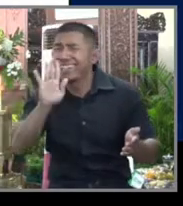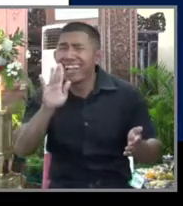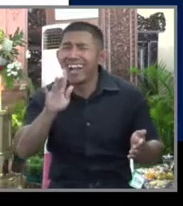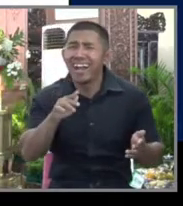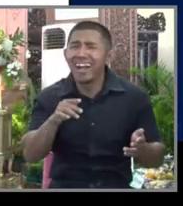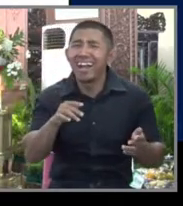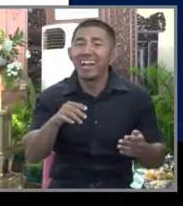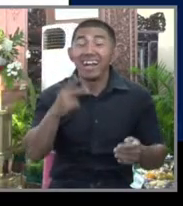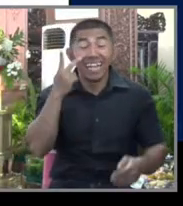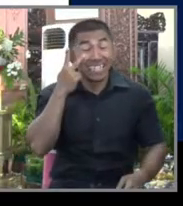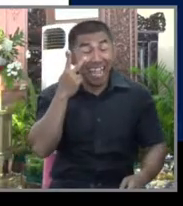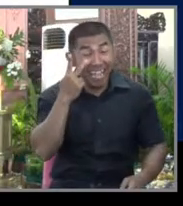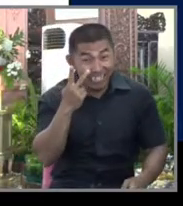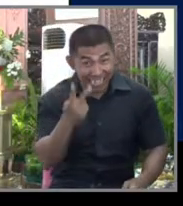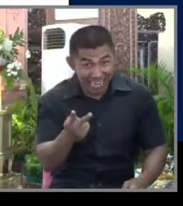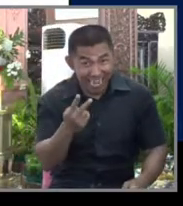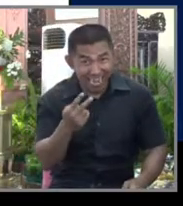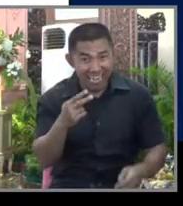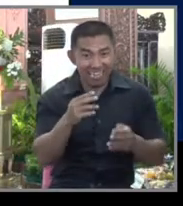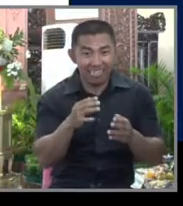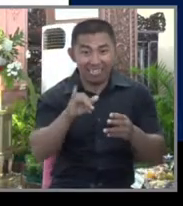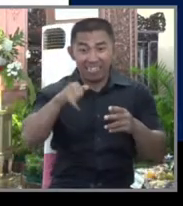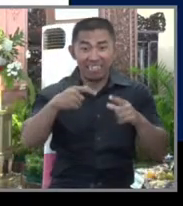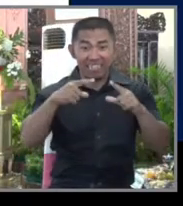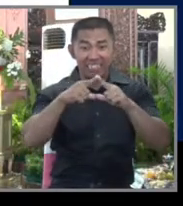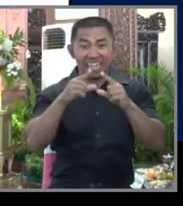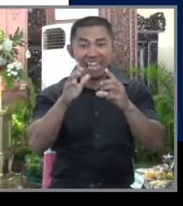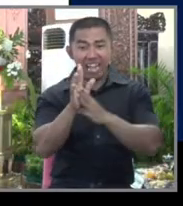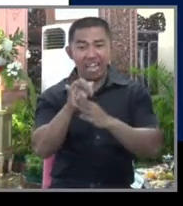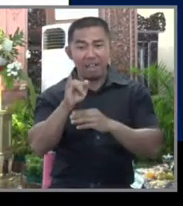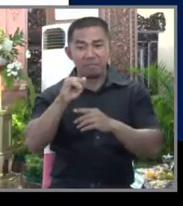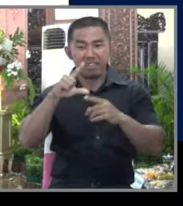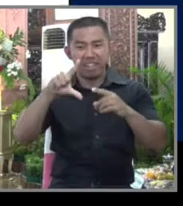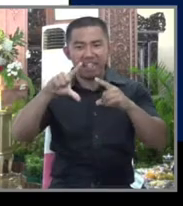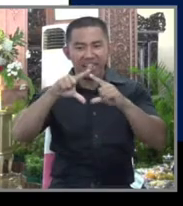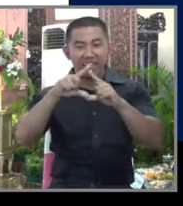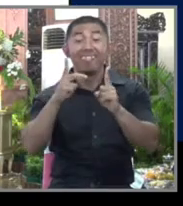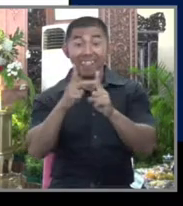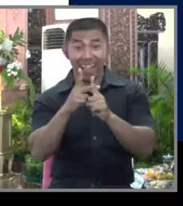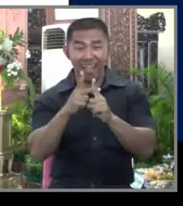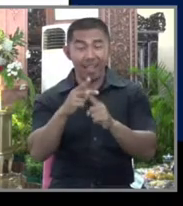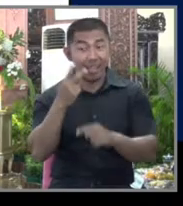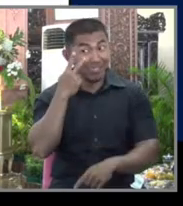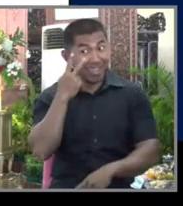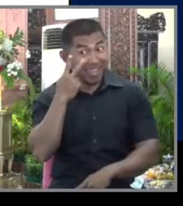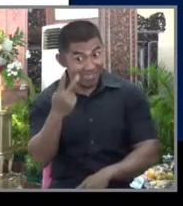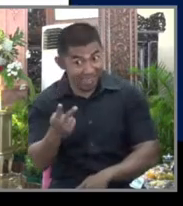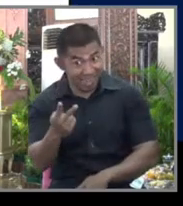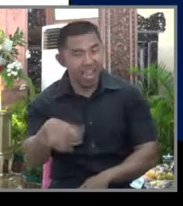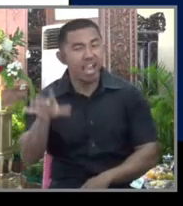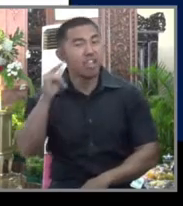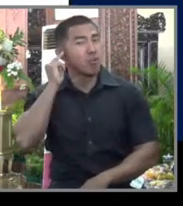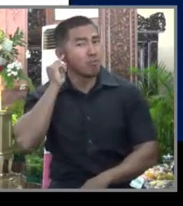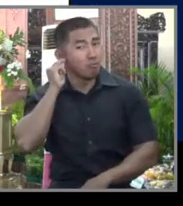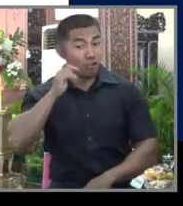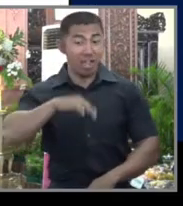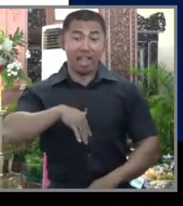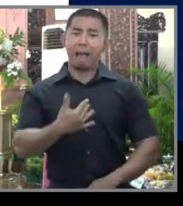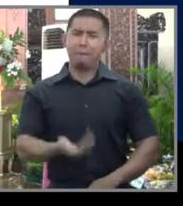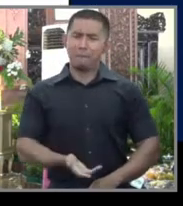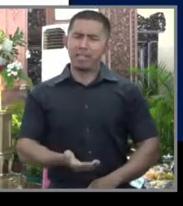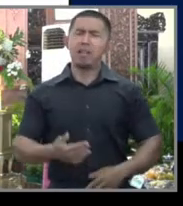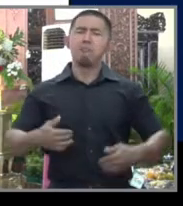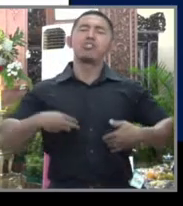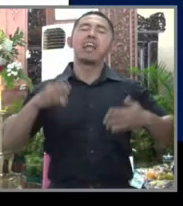Hai jaga ibu hamil yang bermasalah jadi yang bermasalah itu kehamilan kandungannya